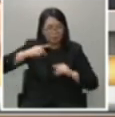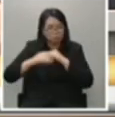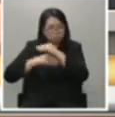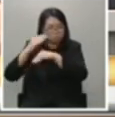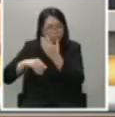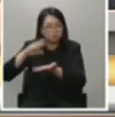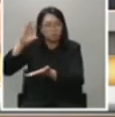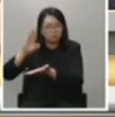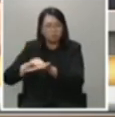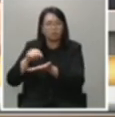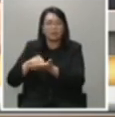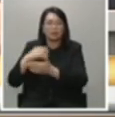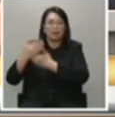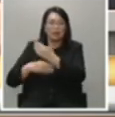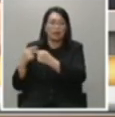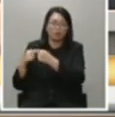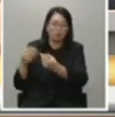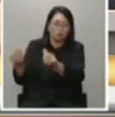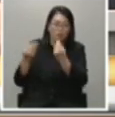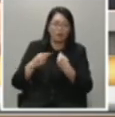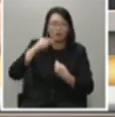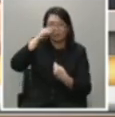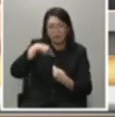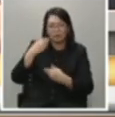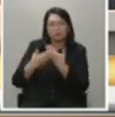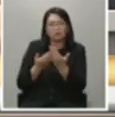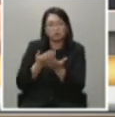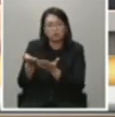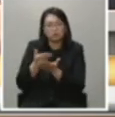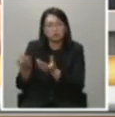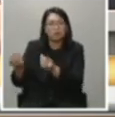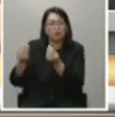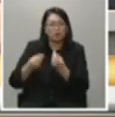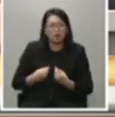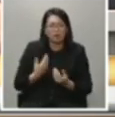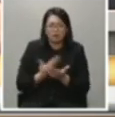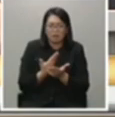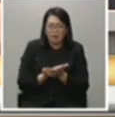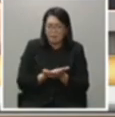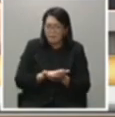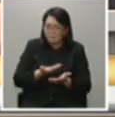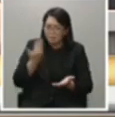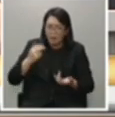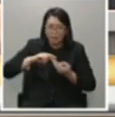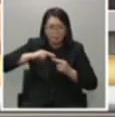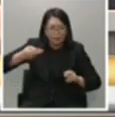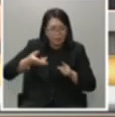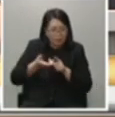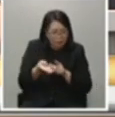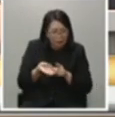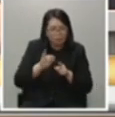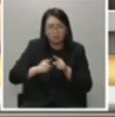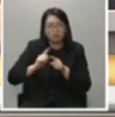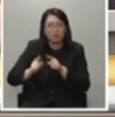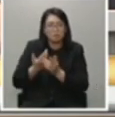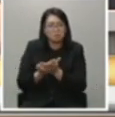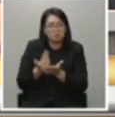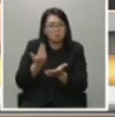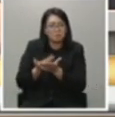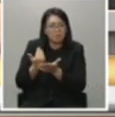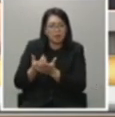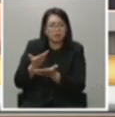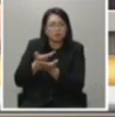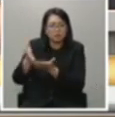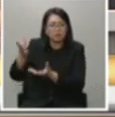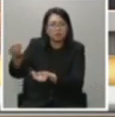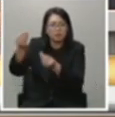เพื่อขายได้ค่ะพี่น้องเกษตรกรต้องซื้อเมล็ดพันธุ์ในราคาที่แพงขึ้น 2-6 เท่าตัว